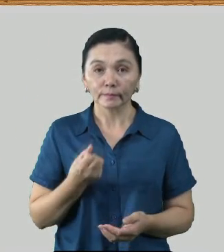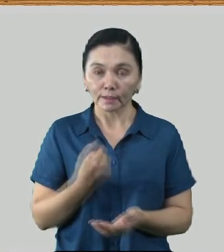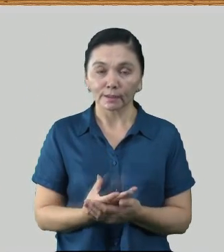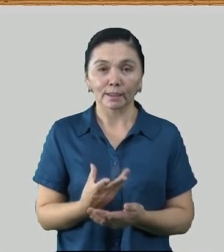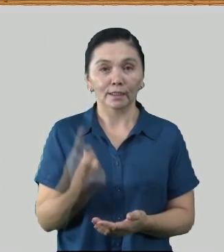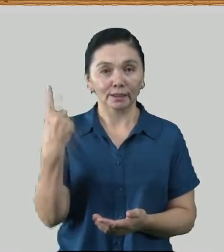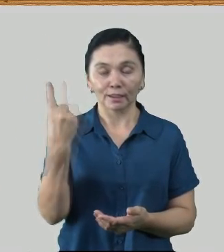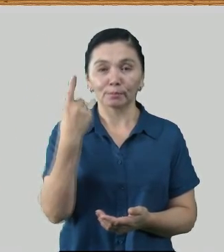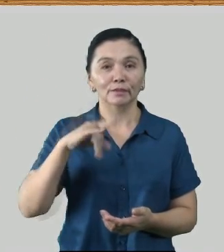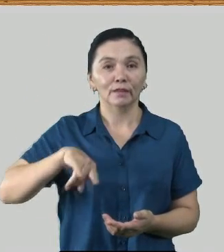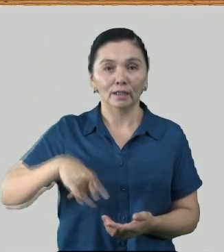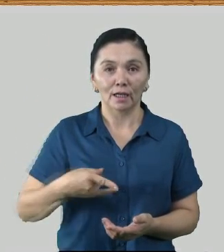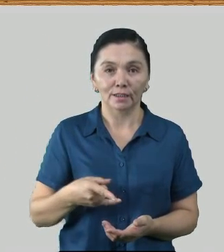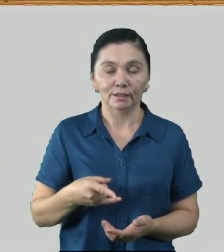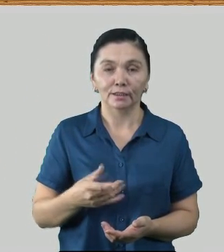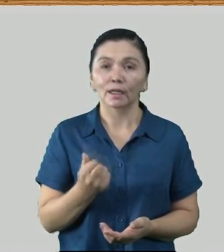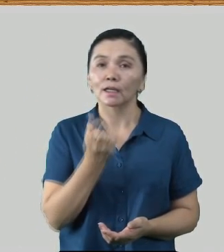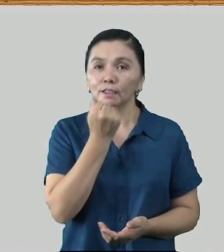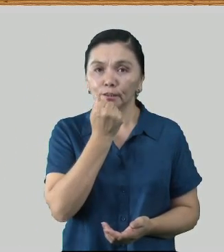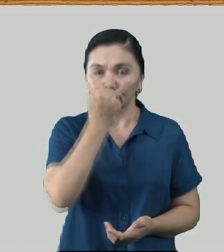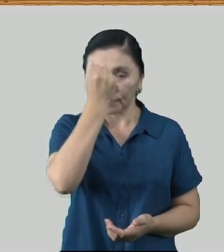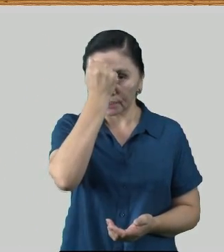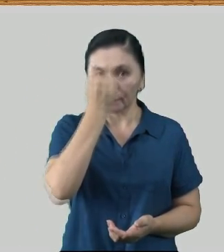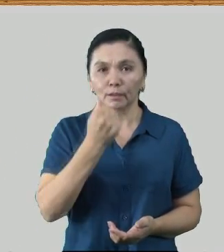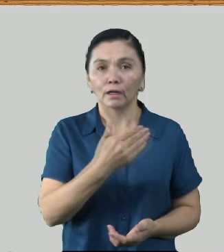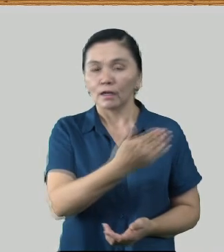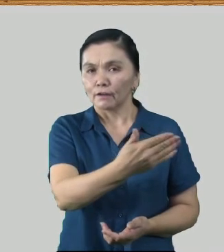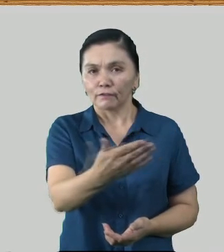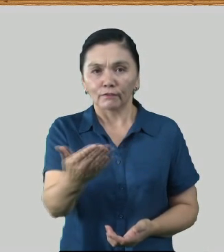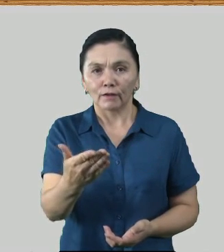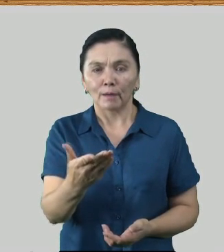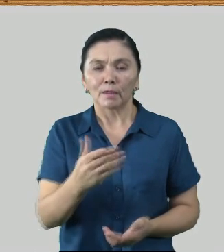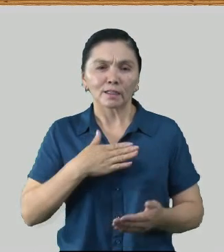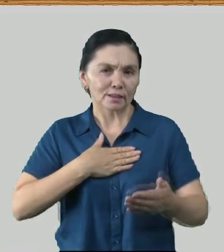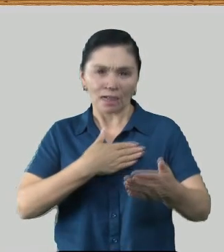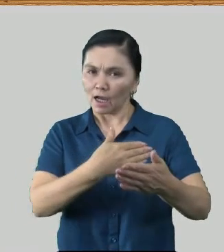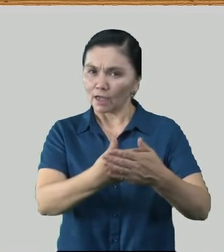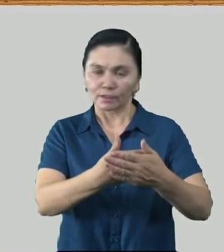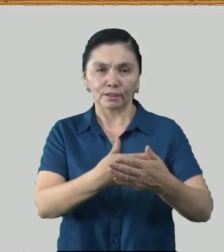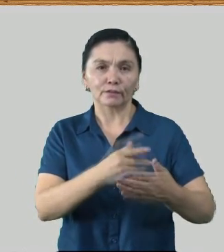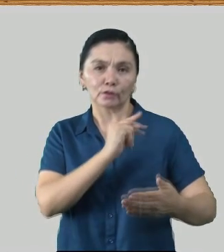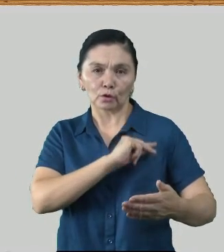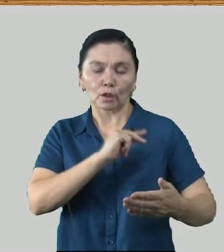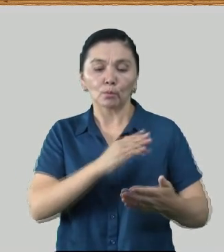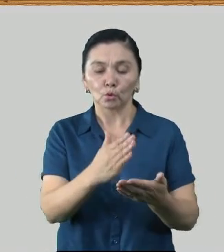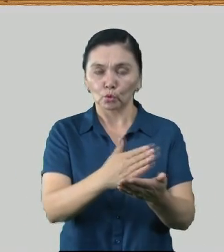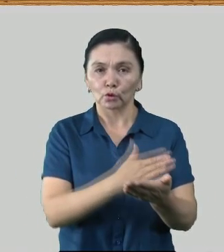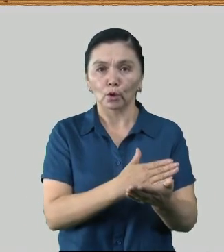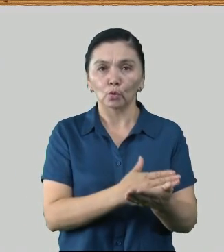Дорогие первоклассники, спасибо вам за активную работу